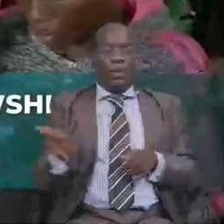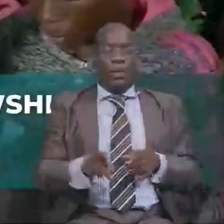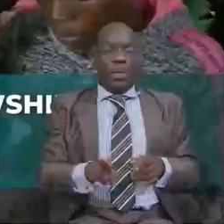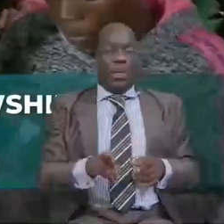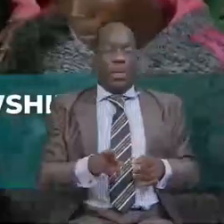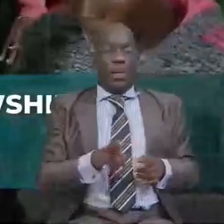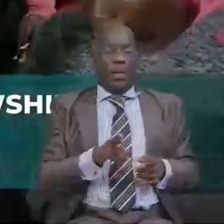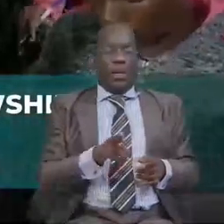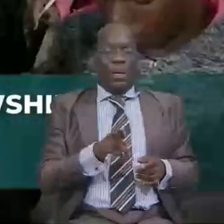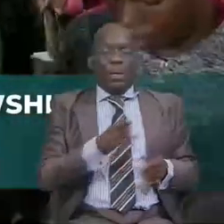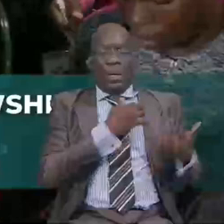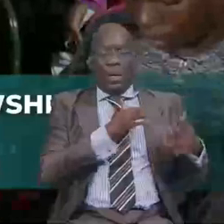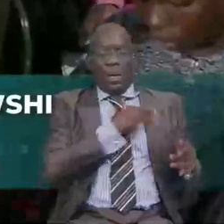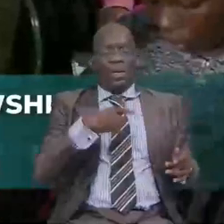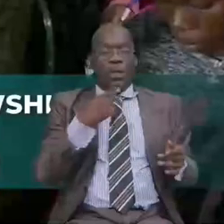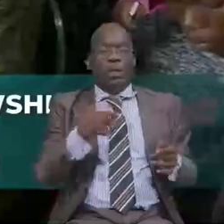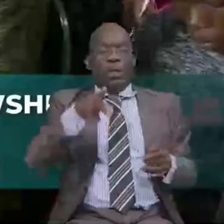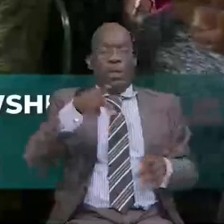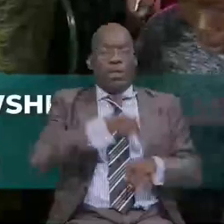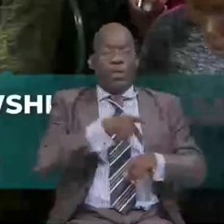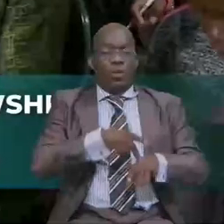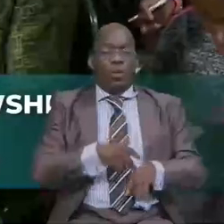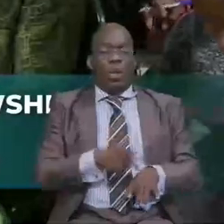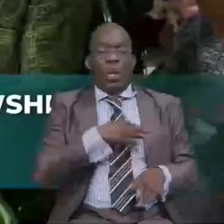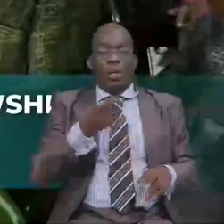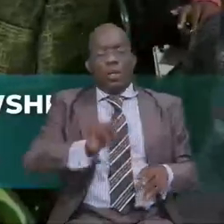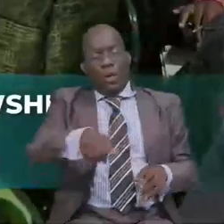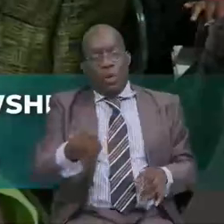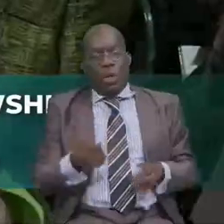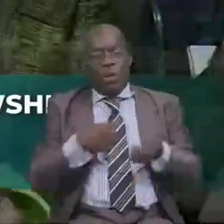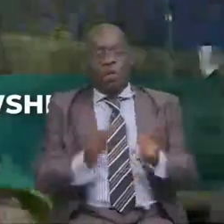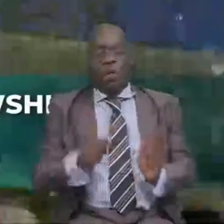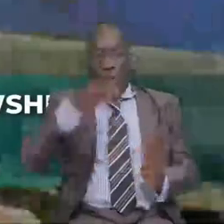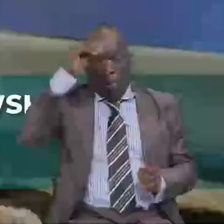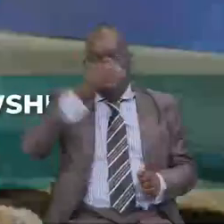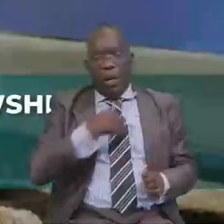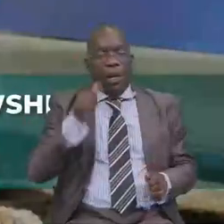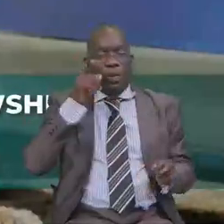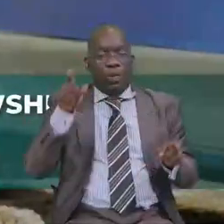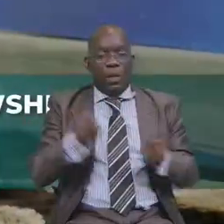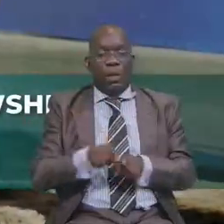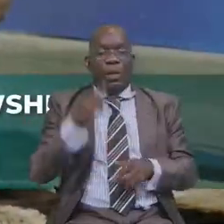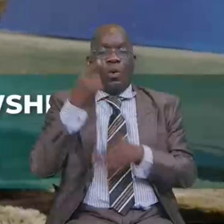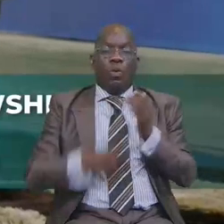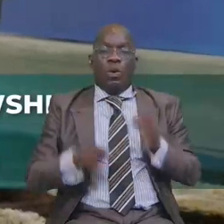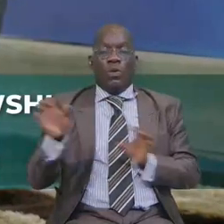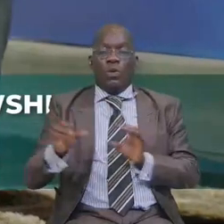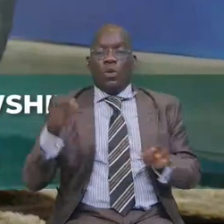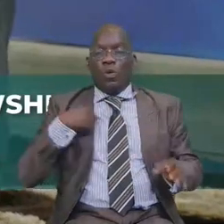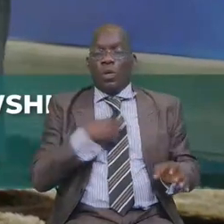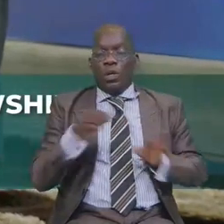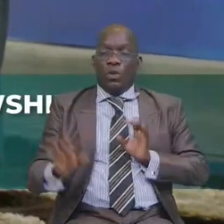Actes 2, 37. Après avoir entendu ce discours, Jésus, le cœur vivement touché, dit aux apôtres,